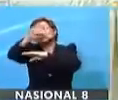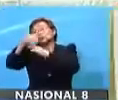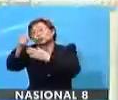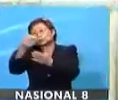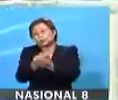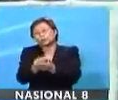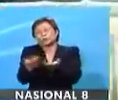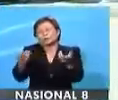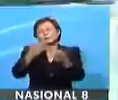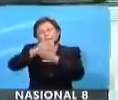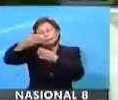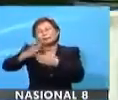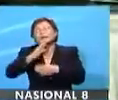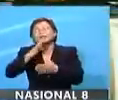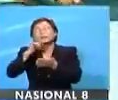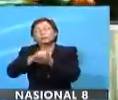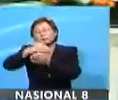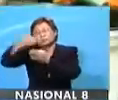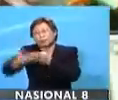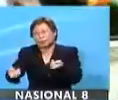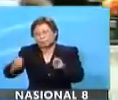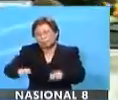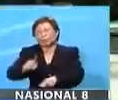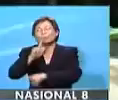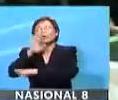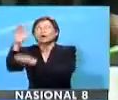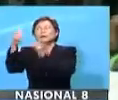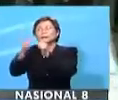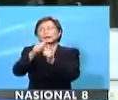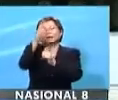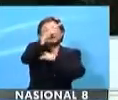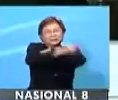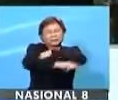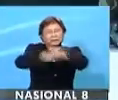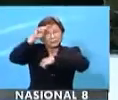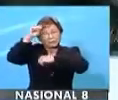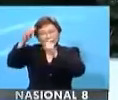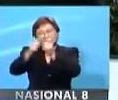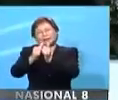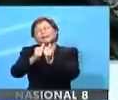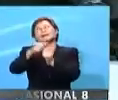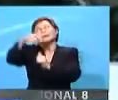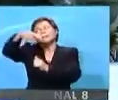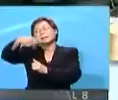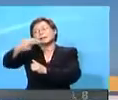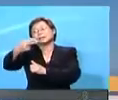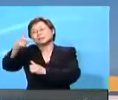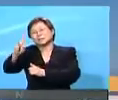selepas menandatangani perjanjian antara Kerajaan Negeri dan PHB di Ibu Negara.